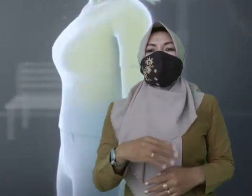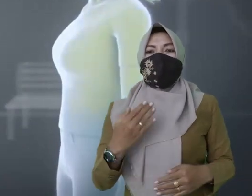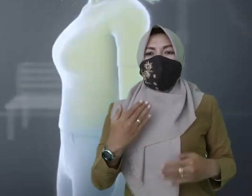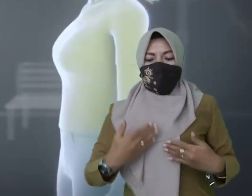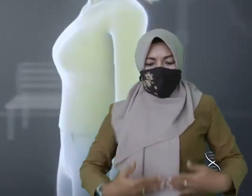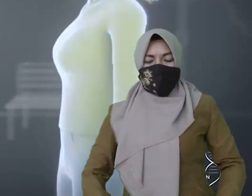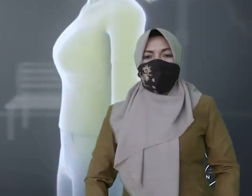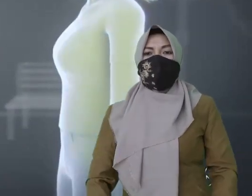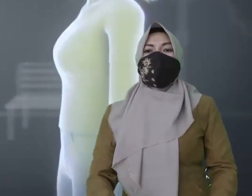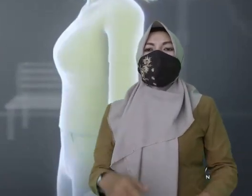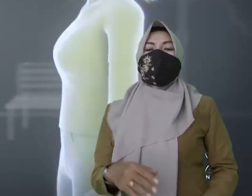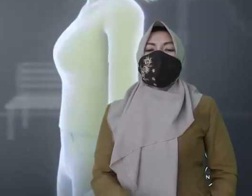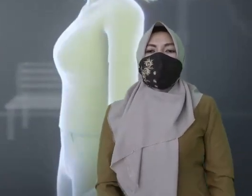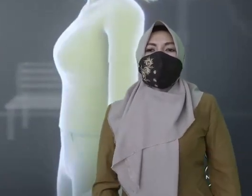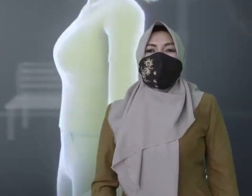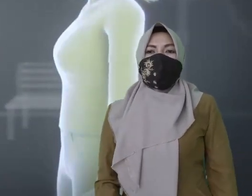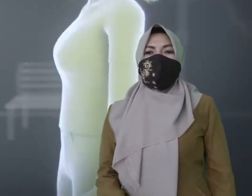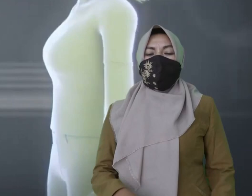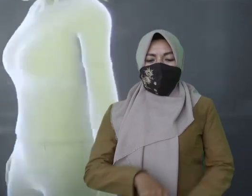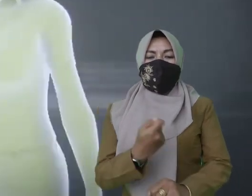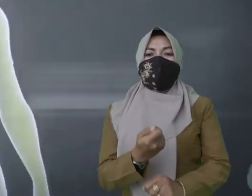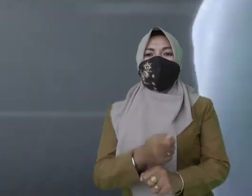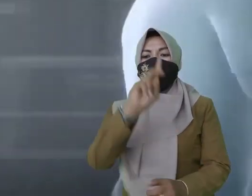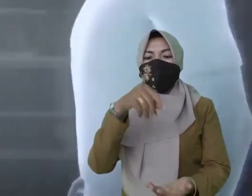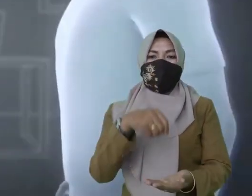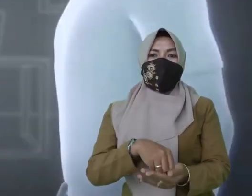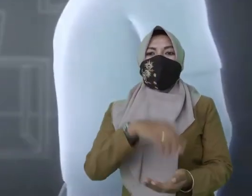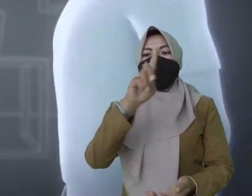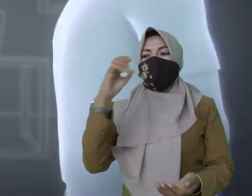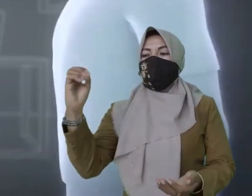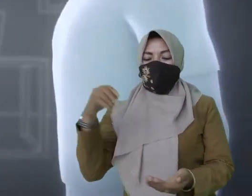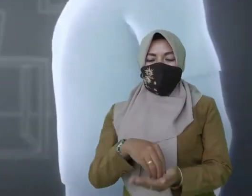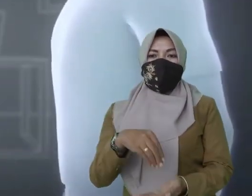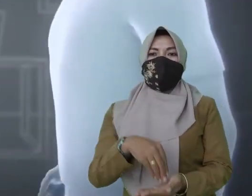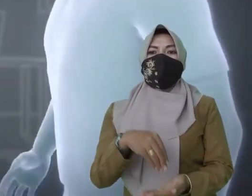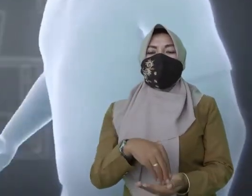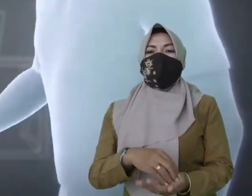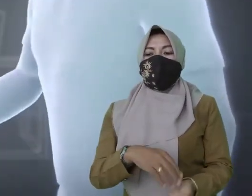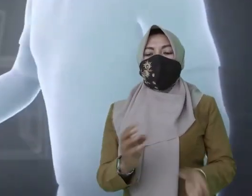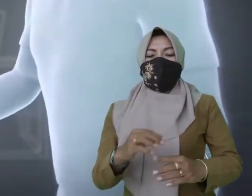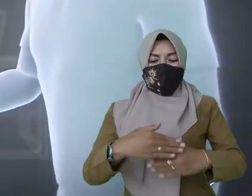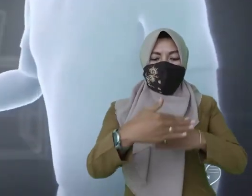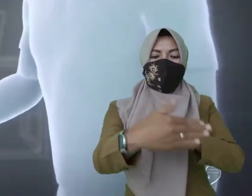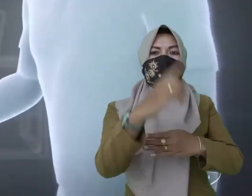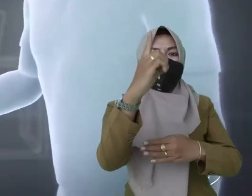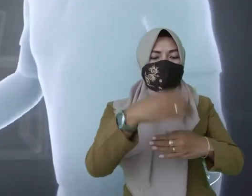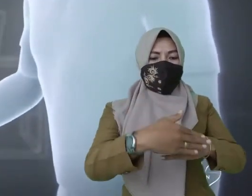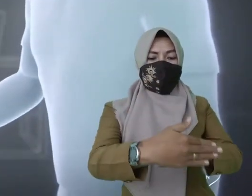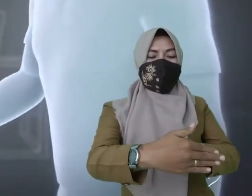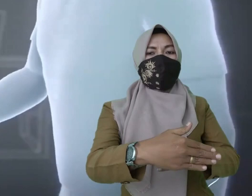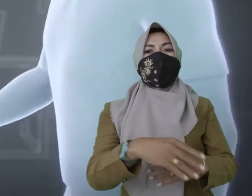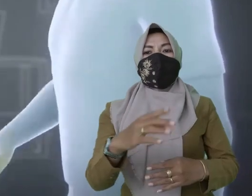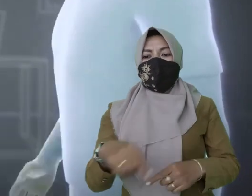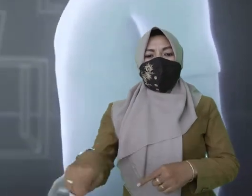keluar dari batuk yang seperti tetesan itu, bisa 1000, bisa 10.000 virusnya. Nah, jarak